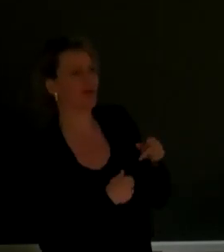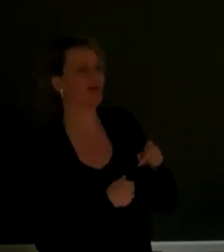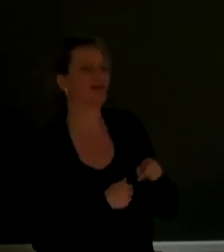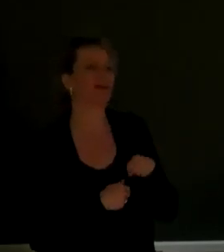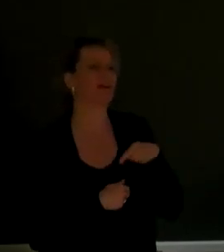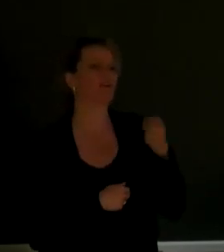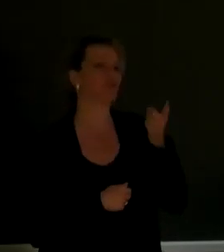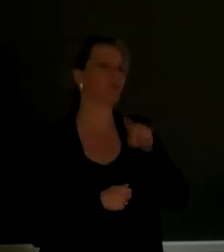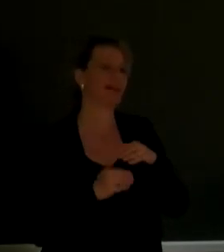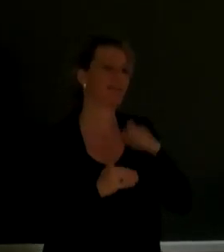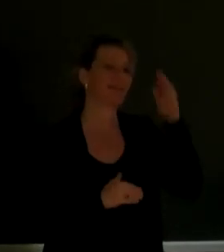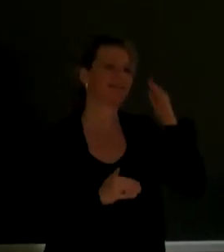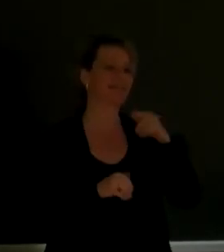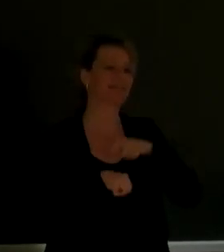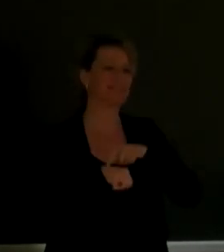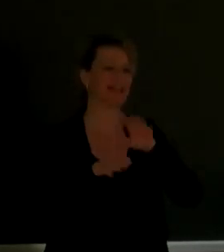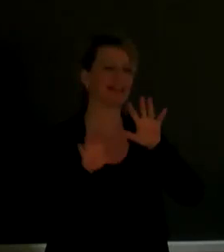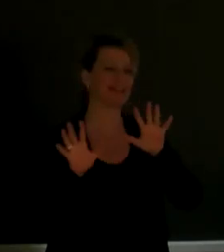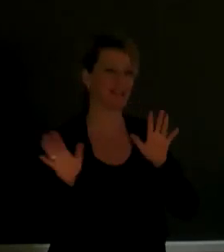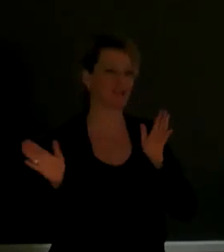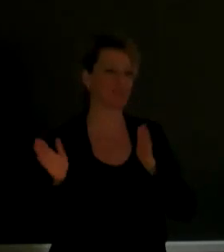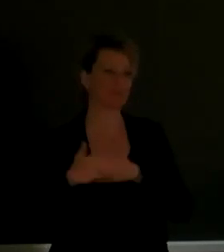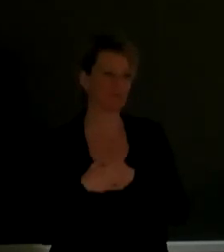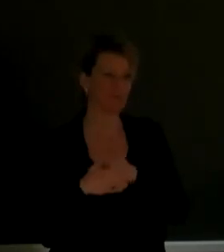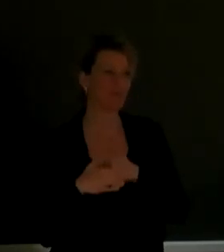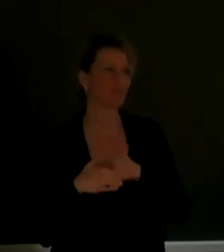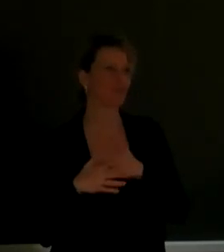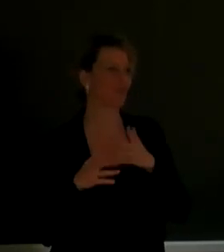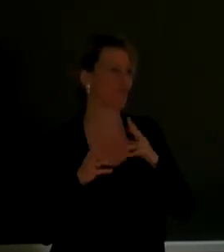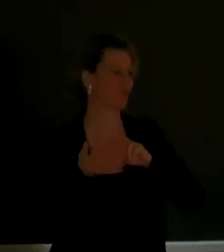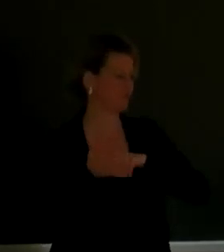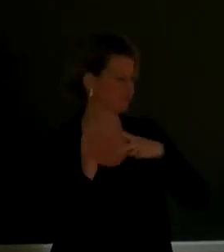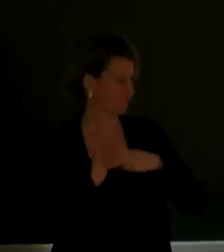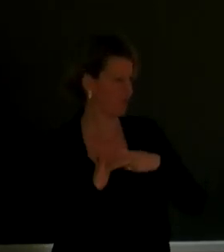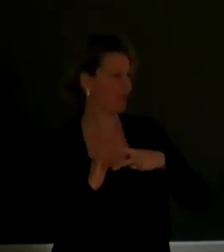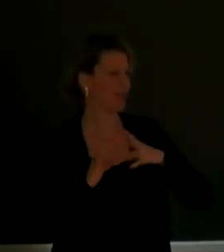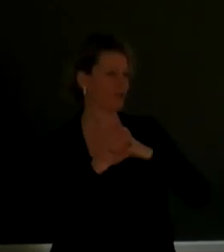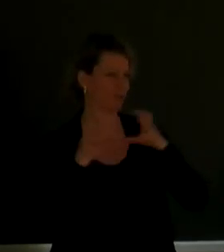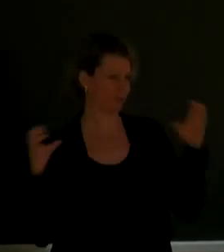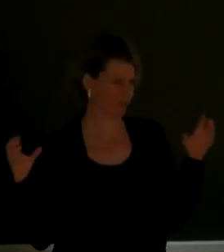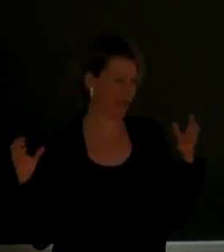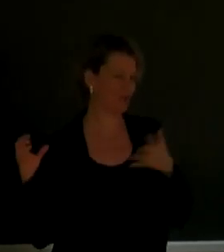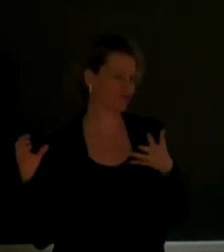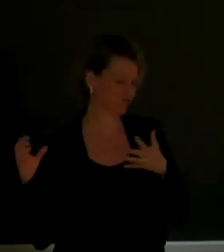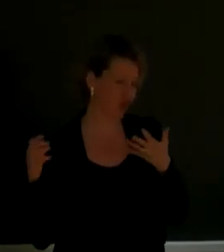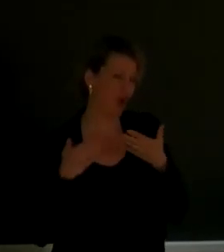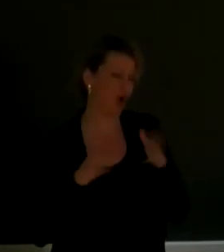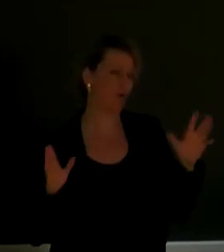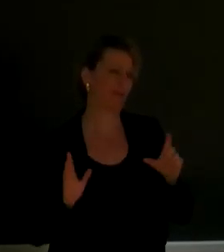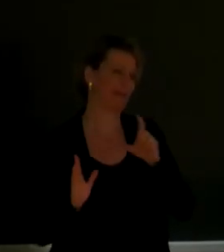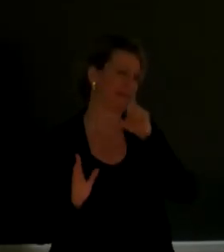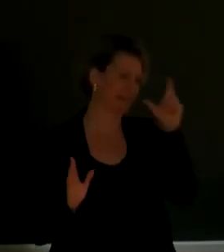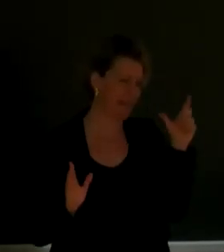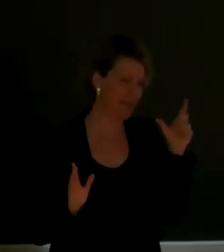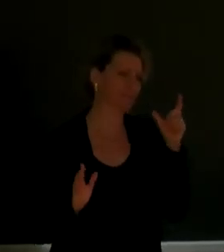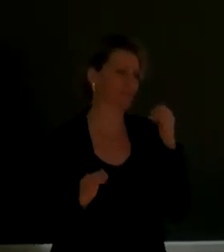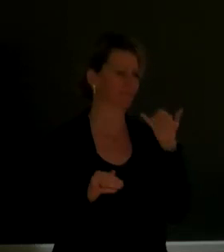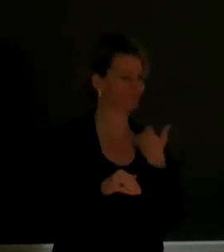Ingegneria Industriale, Elettronica e Meccanica ci sarà, diciamo, un Open Day più accurato dove